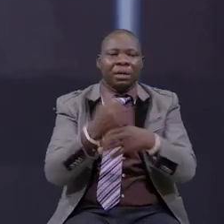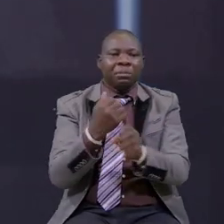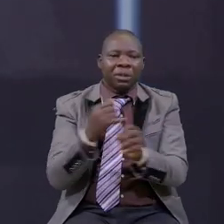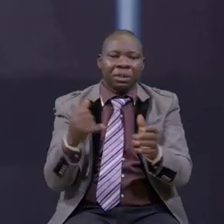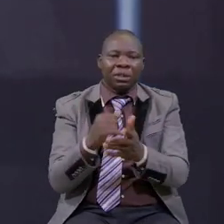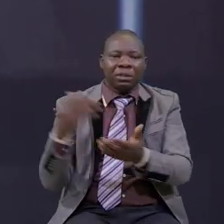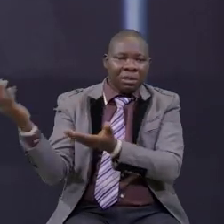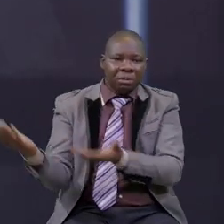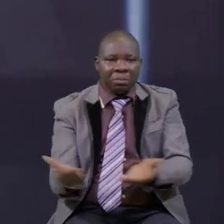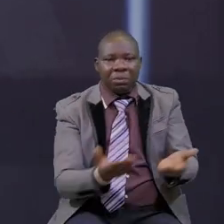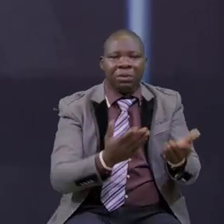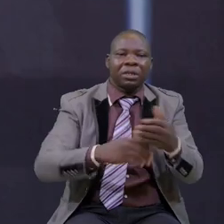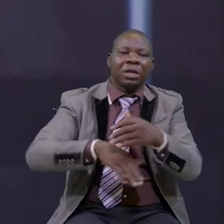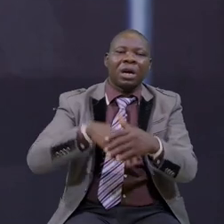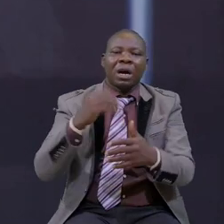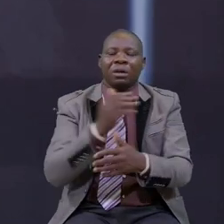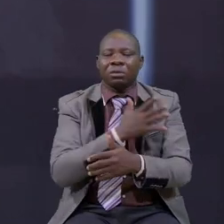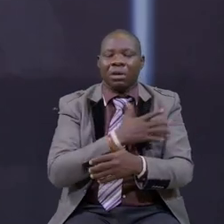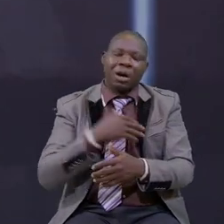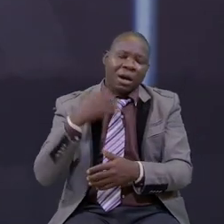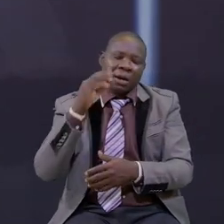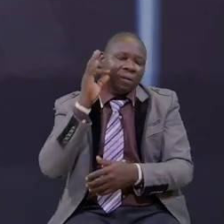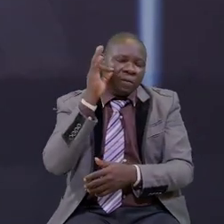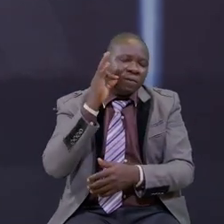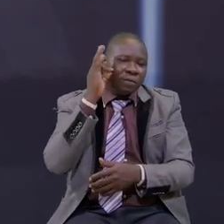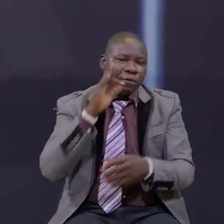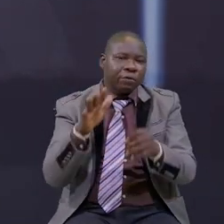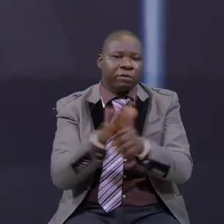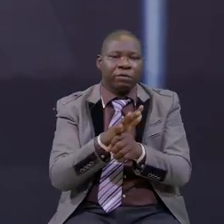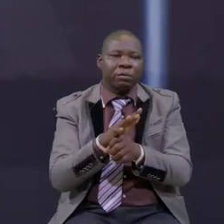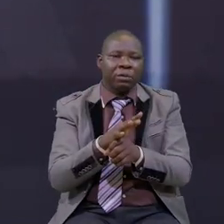du pain à celui qui mange.